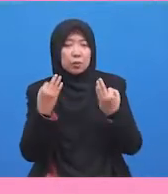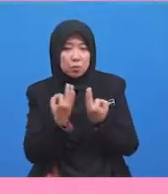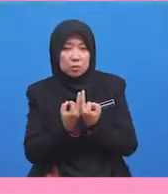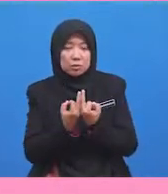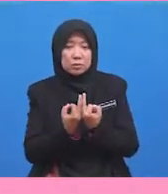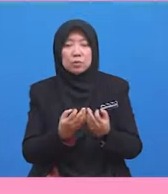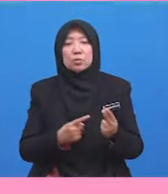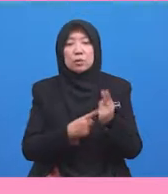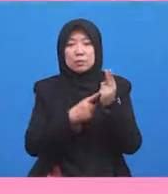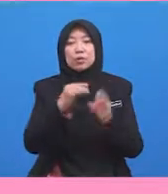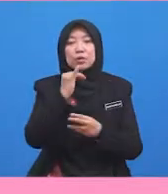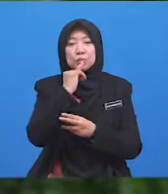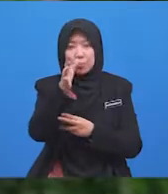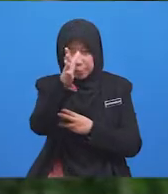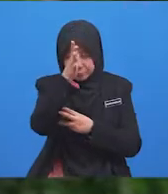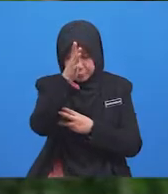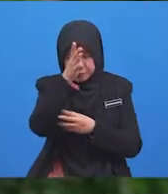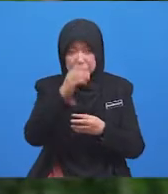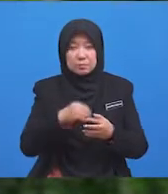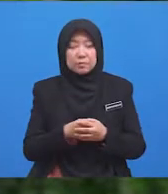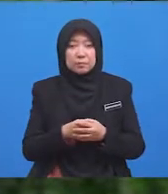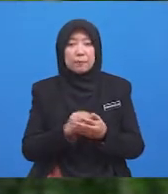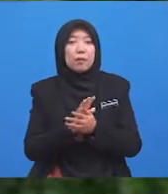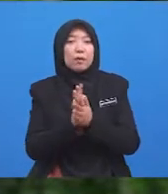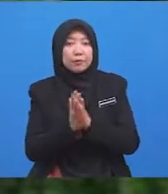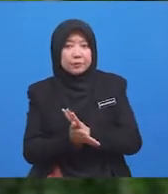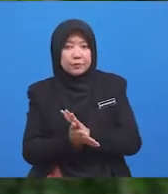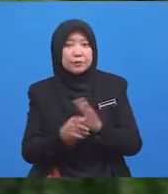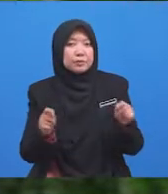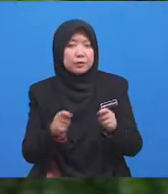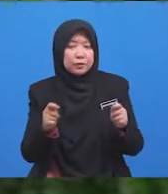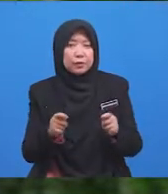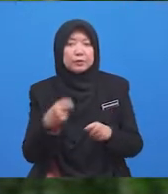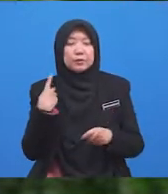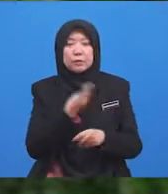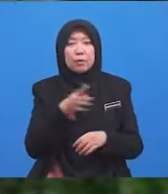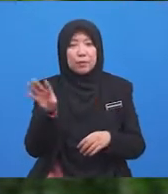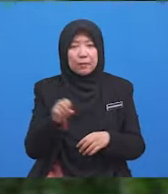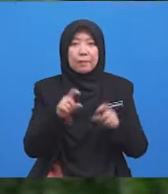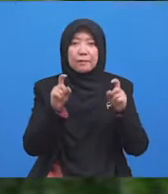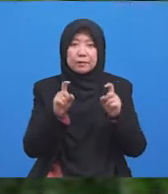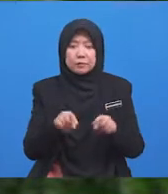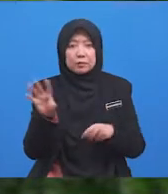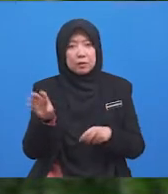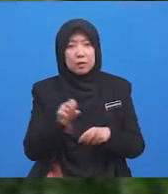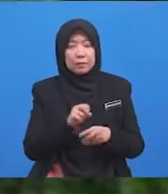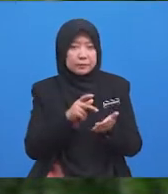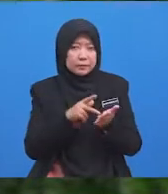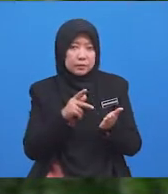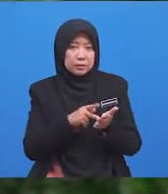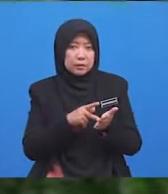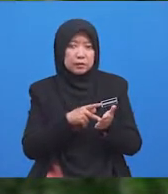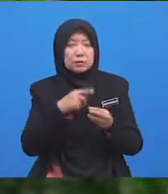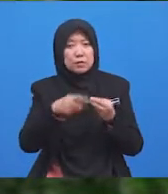terutamanya ibubapa justeru setiap pindahkan yang pakai diambil perlulah dia akhir-akhir